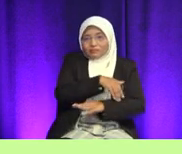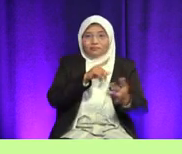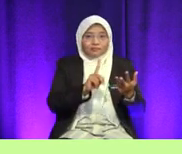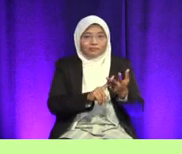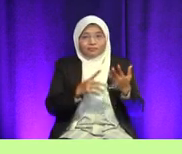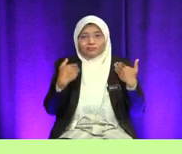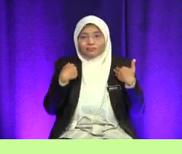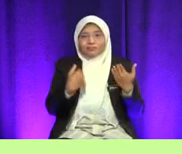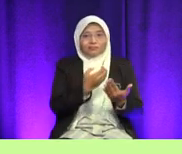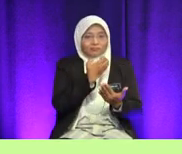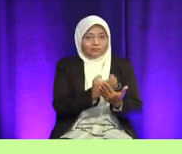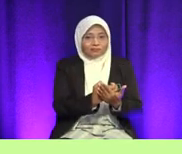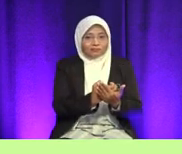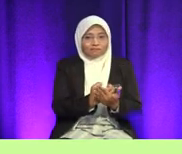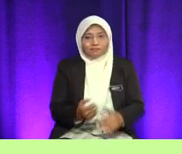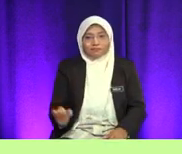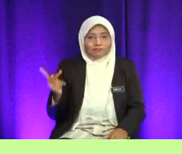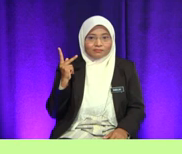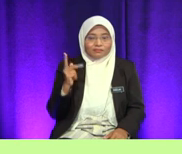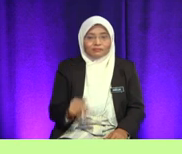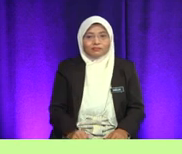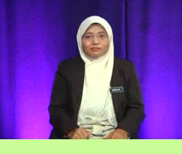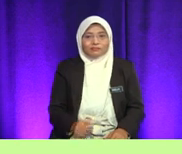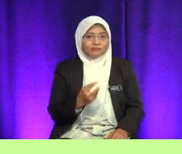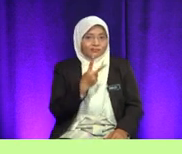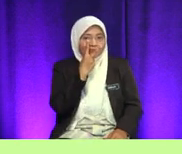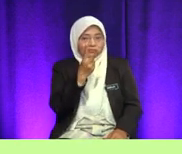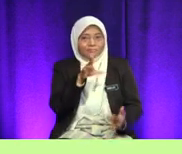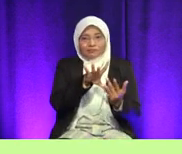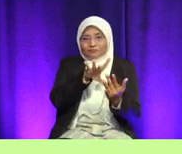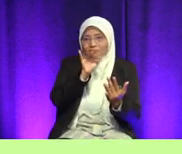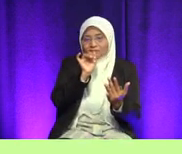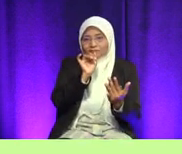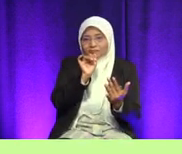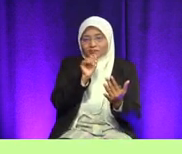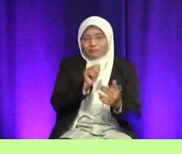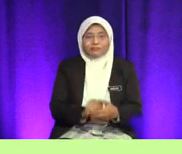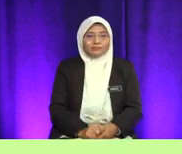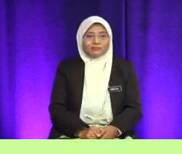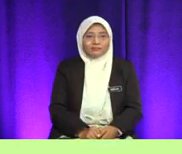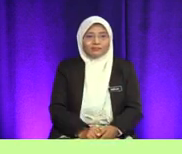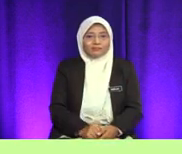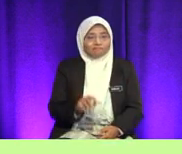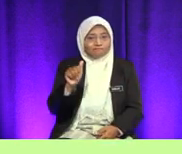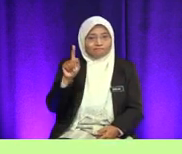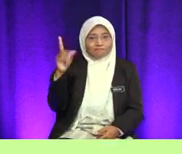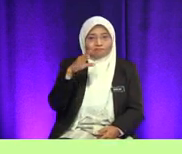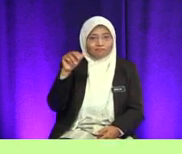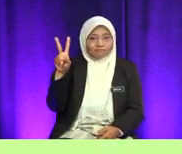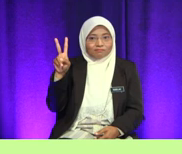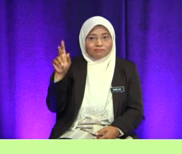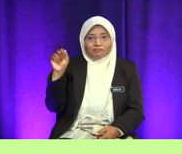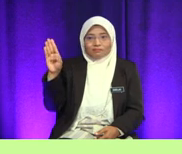ekonomi yang kukoh ya kita lihat pilihan jawaban I1 dan 2 b 1 dan